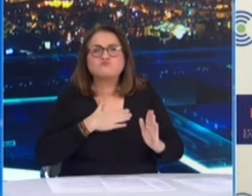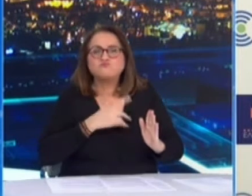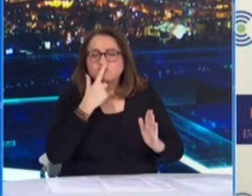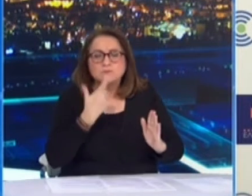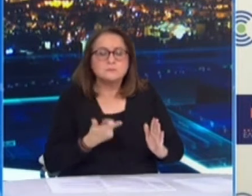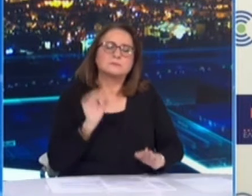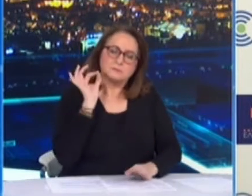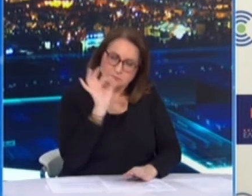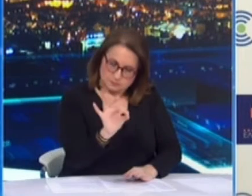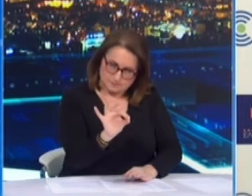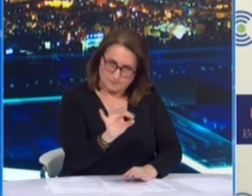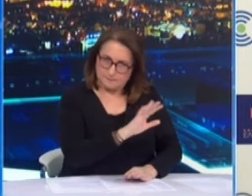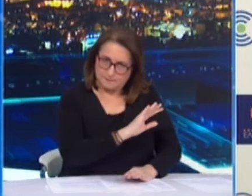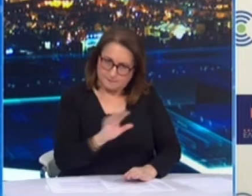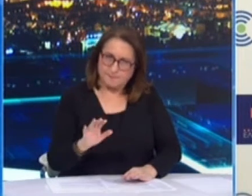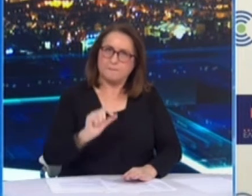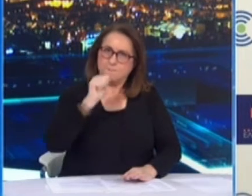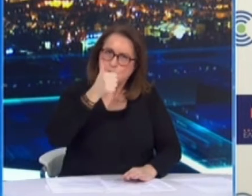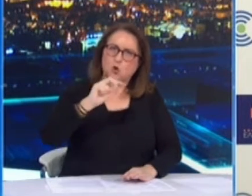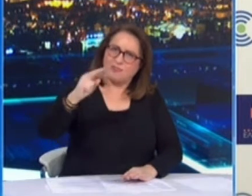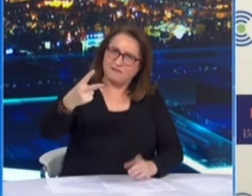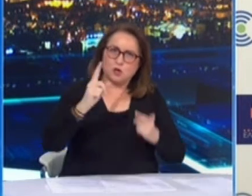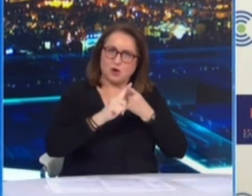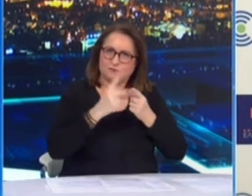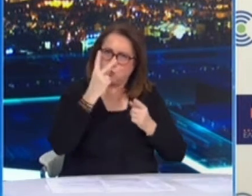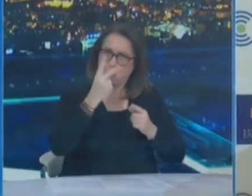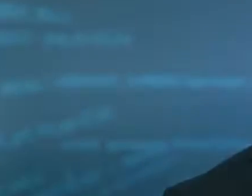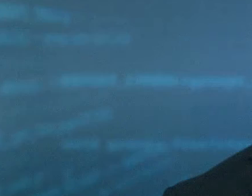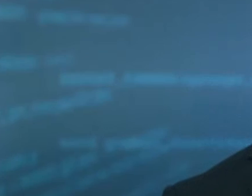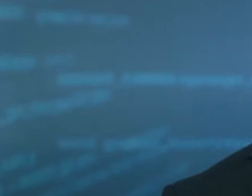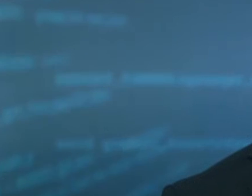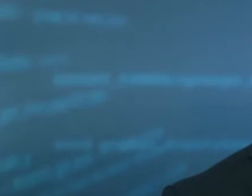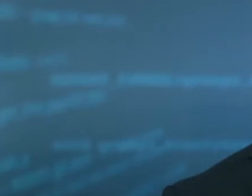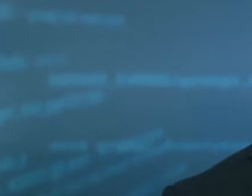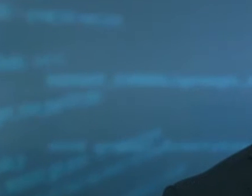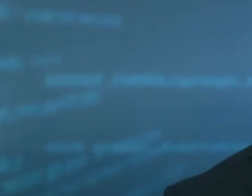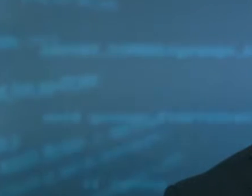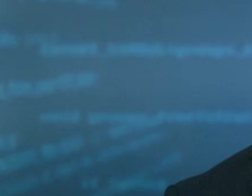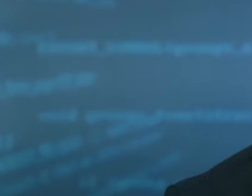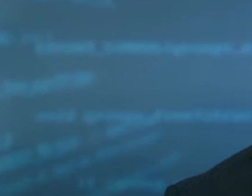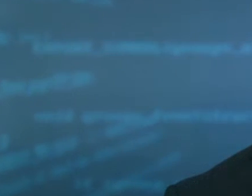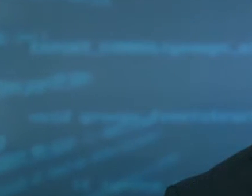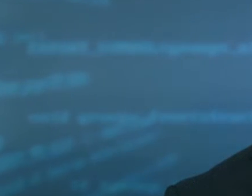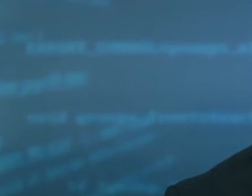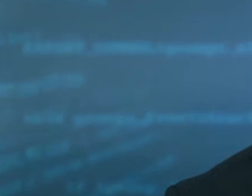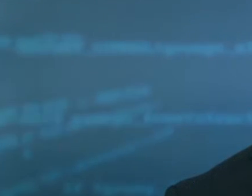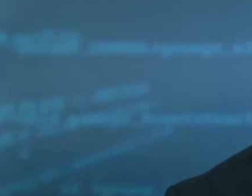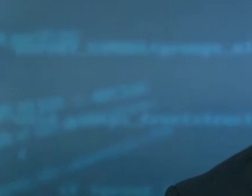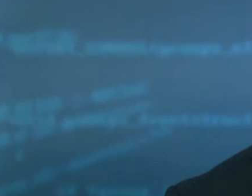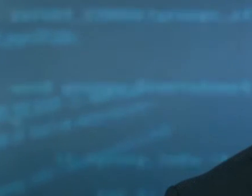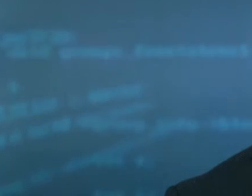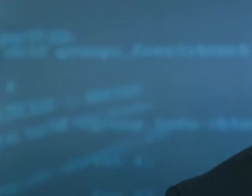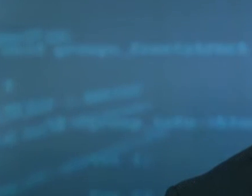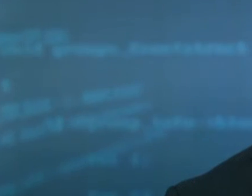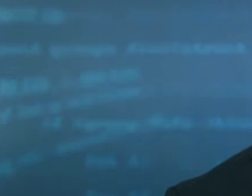ραντεβού και έπειτα να επιβεβαιώσει τα ραντεβού αυτά. Εισαγγελική έρευνα προκάλεσαν οι δηλώσεις